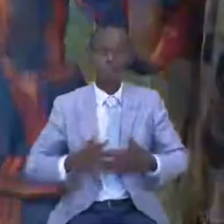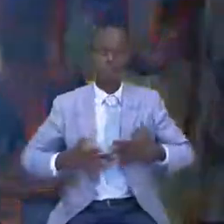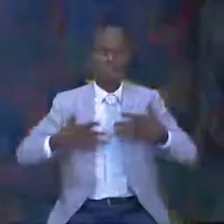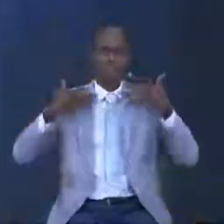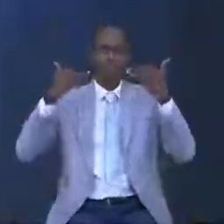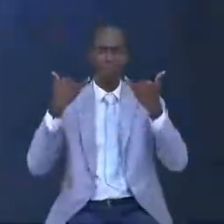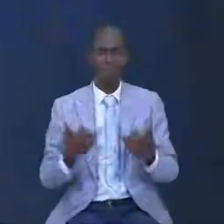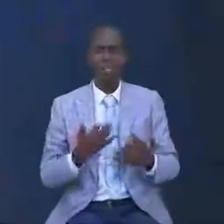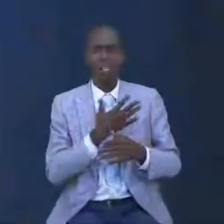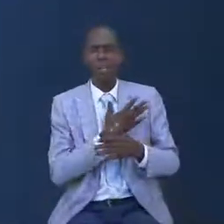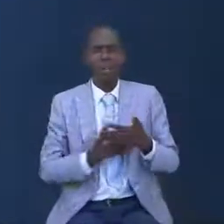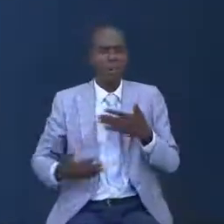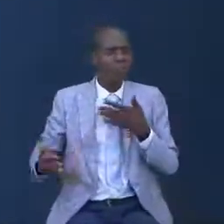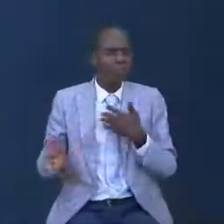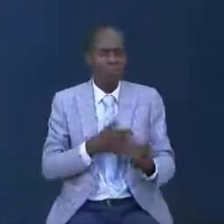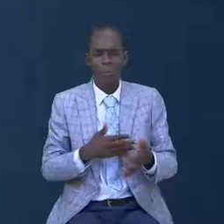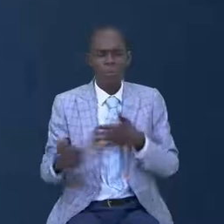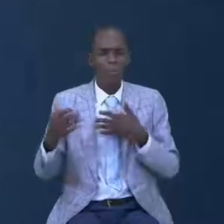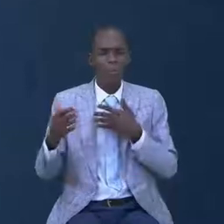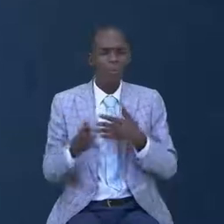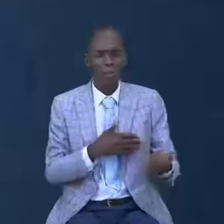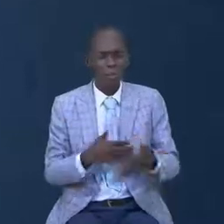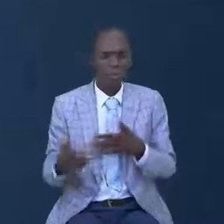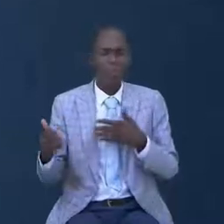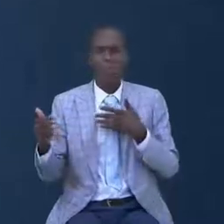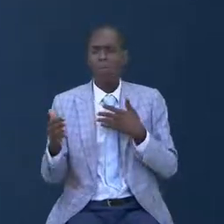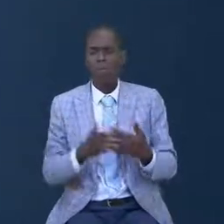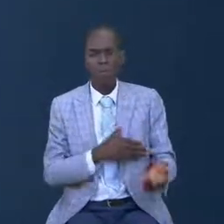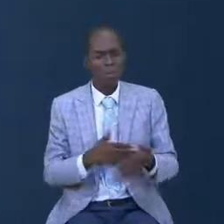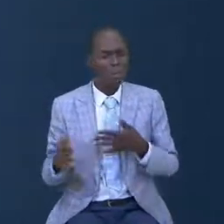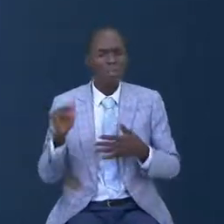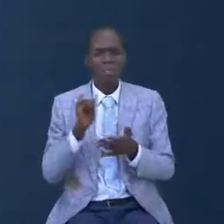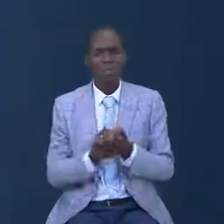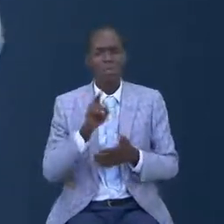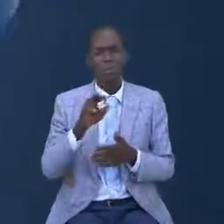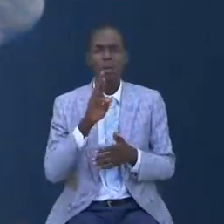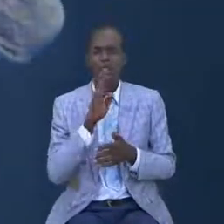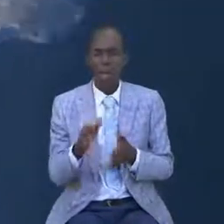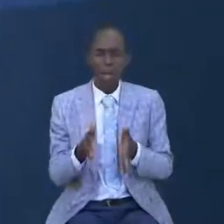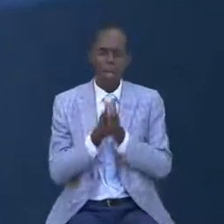La puissance du Seigneur, que cela descende sur ta vie maintenant. Et